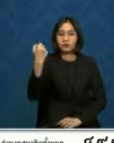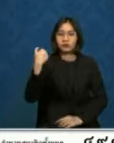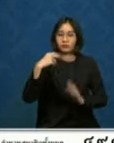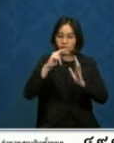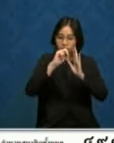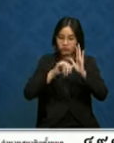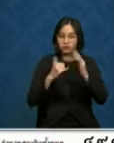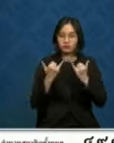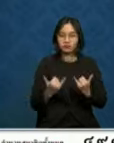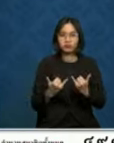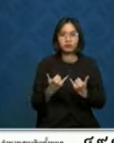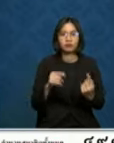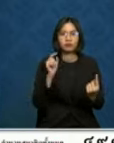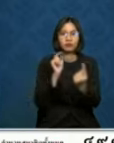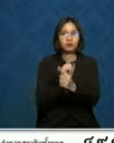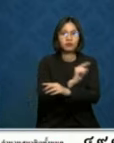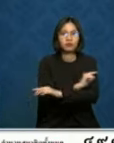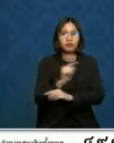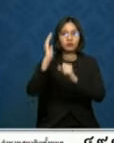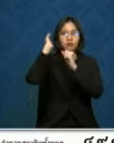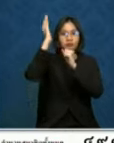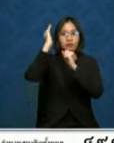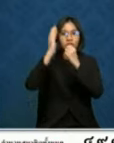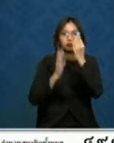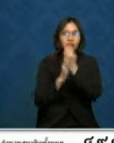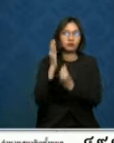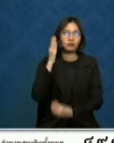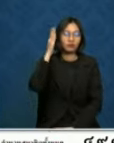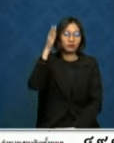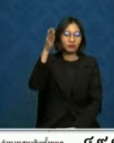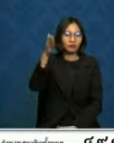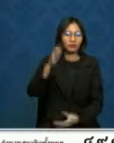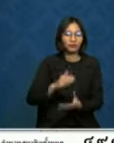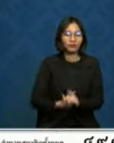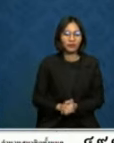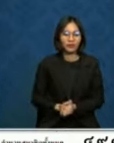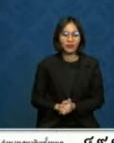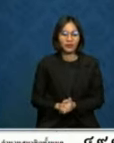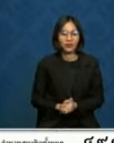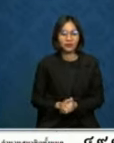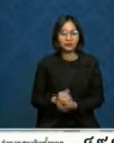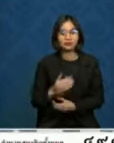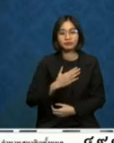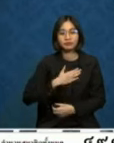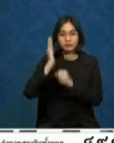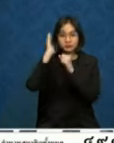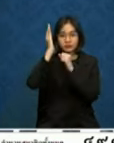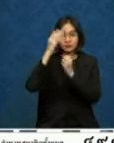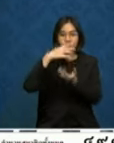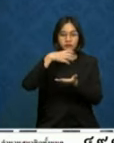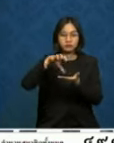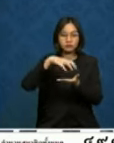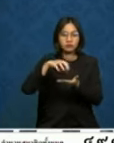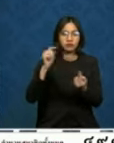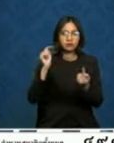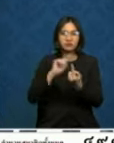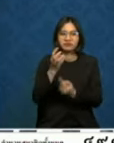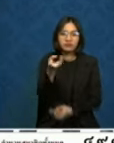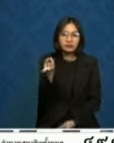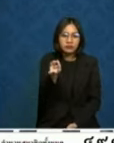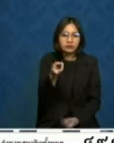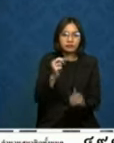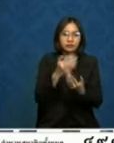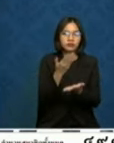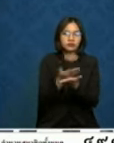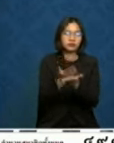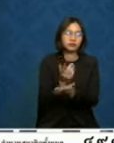นี้นะคะไว้ค่อยเจอกันในวันแถลงนโยบายสัปดาห์หน้าค่ะท่านประธานคะจากที่ดิฉันพูดมาทั้งหมดเนี่ยเป็นเพียงแค่ส่วนหนึ่งของการ